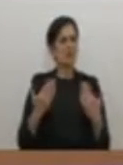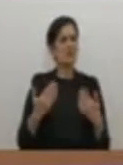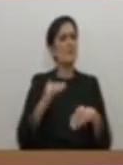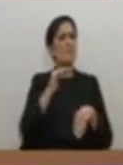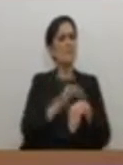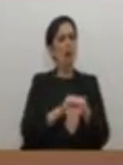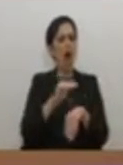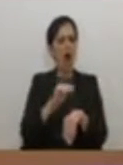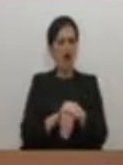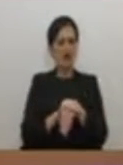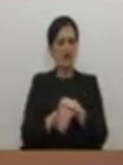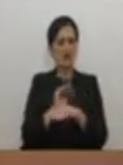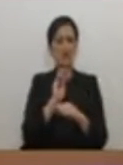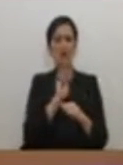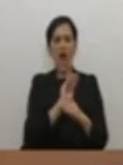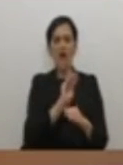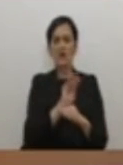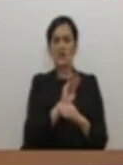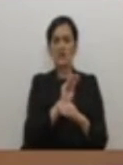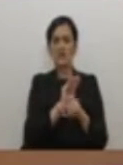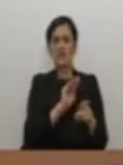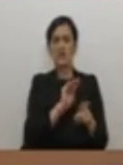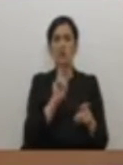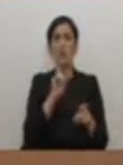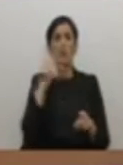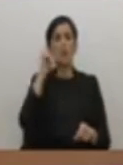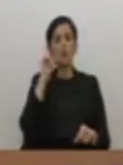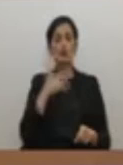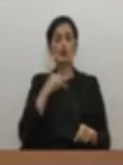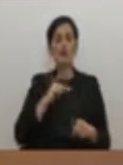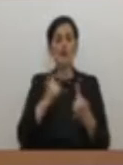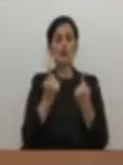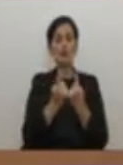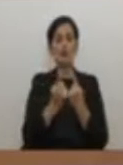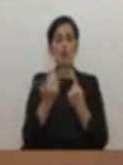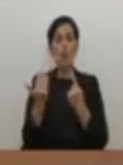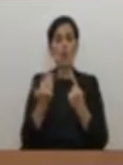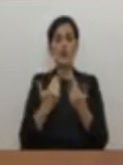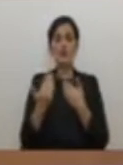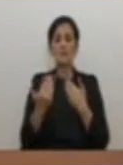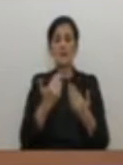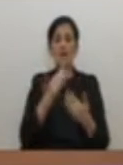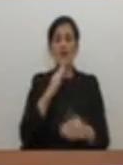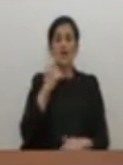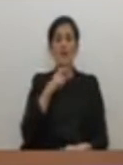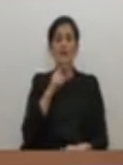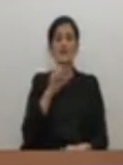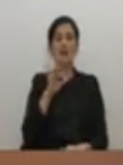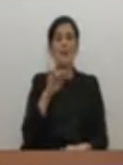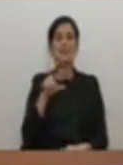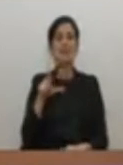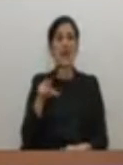ფაქტის გაგრიტიკებას, დაგმობას, რომელიც გუშინ ჩვენი კოლეგის მიმართ განხორციელდა ქალბატონის ხათუნა სამნიძის